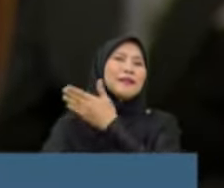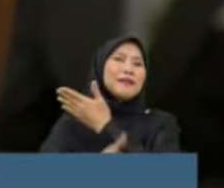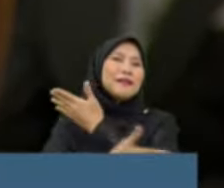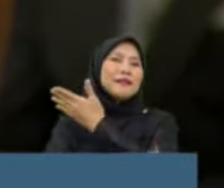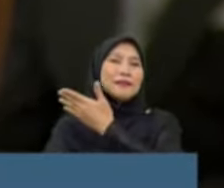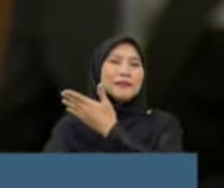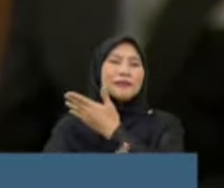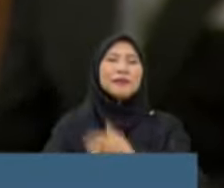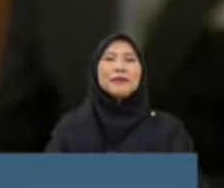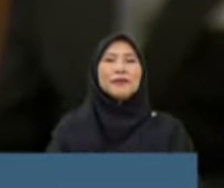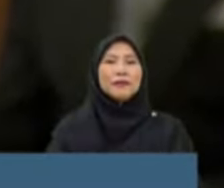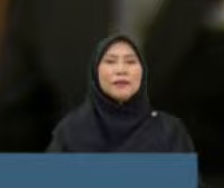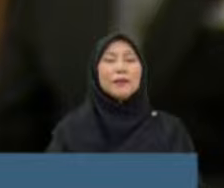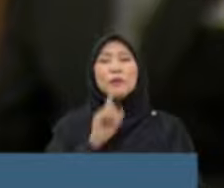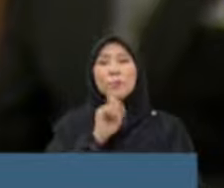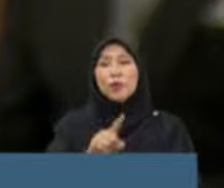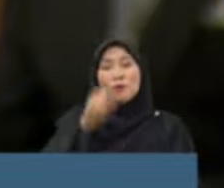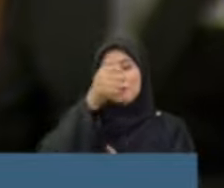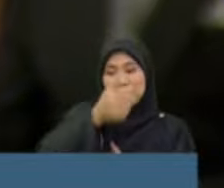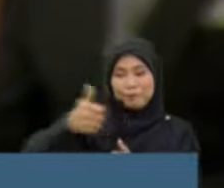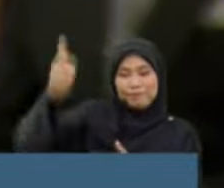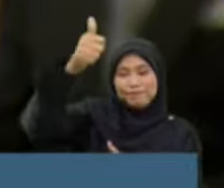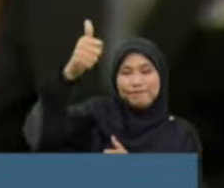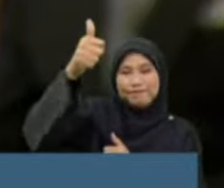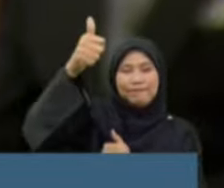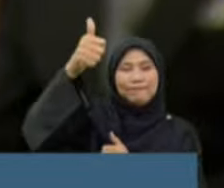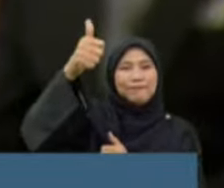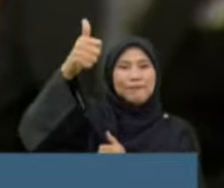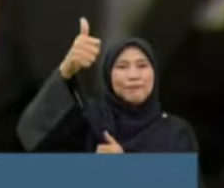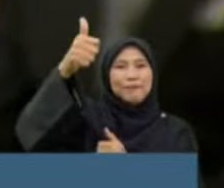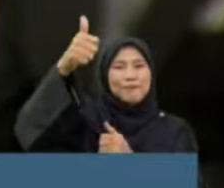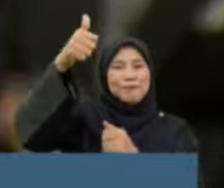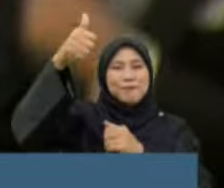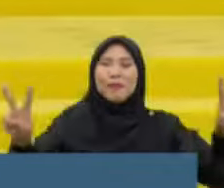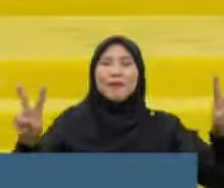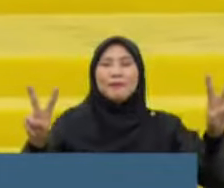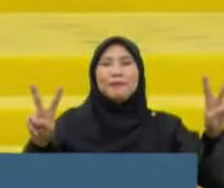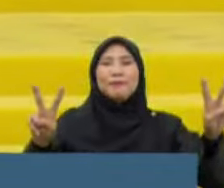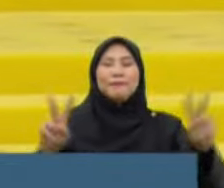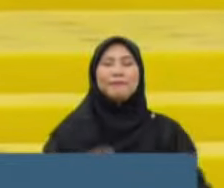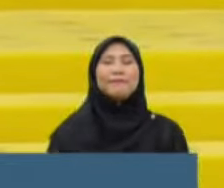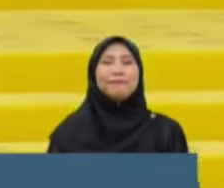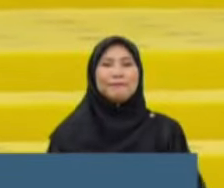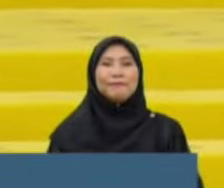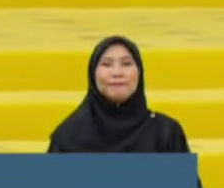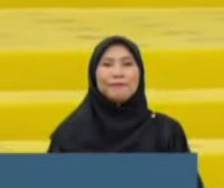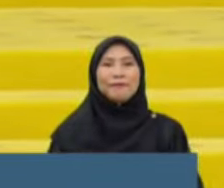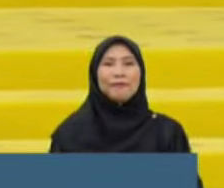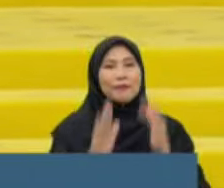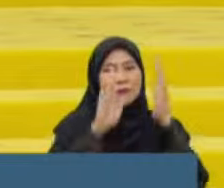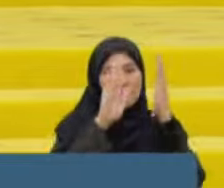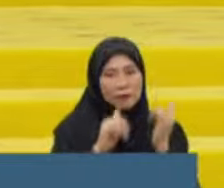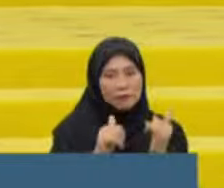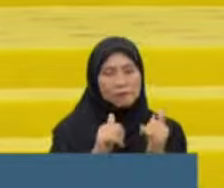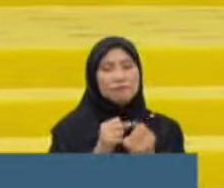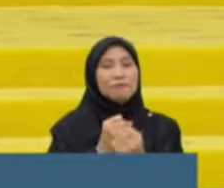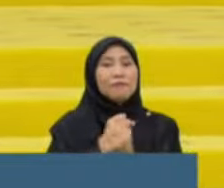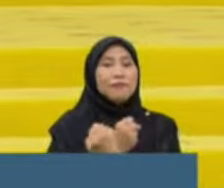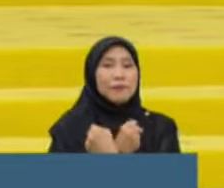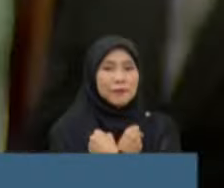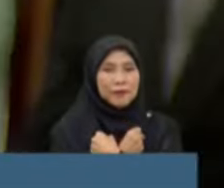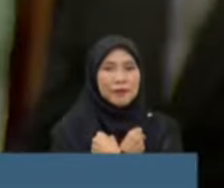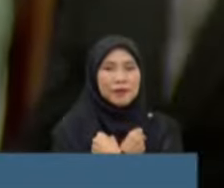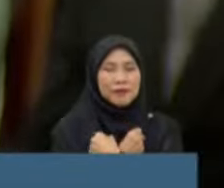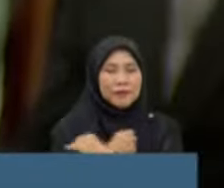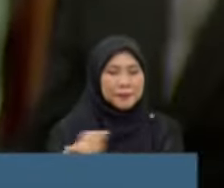tuanku adalah payung perpaduan dan penaung keutuhan negara. Semoga ikatan kasih sayang